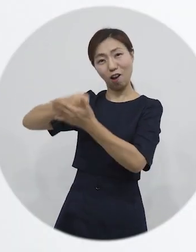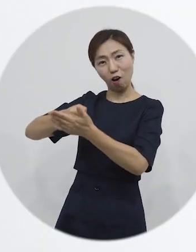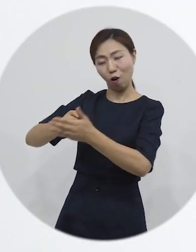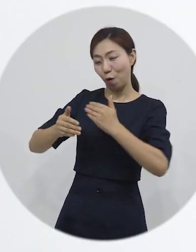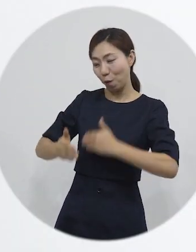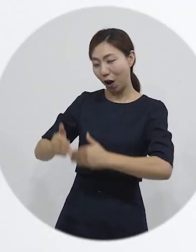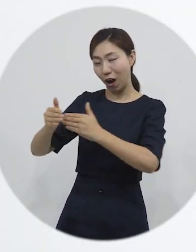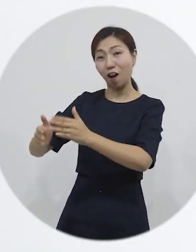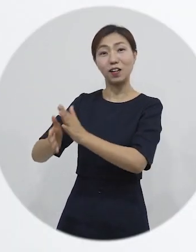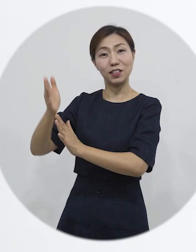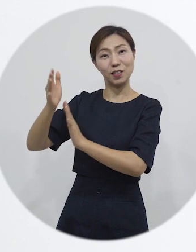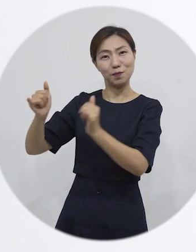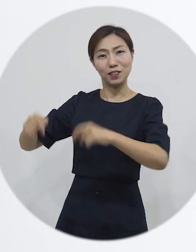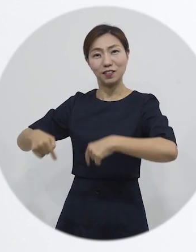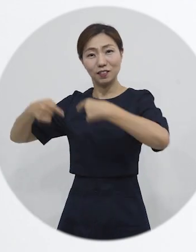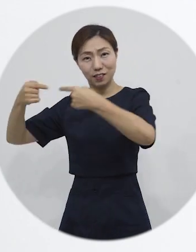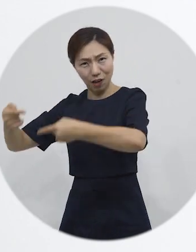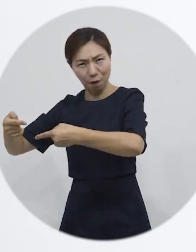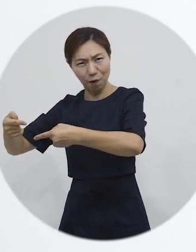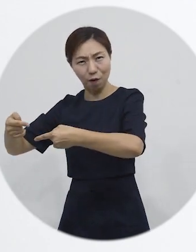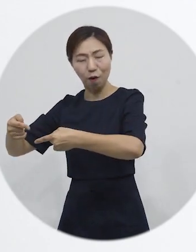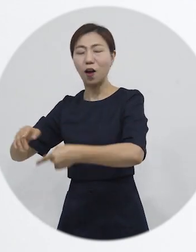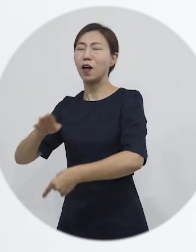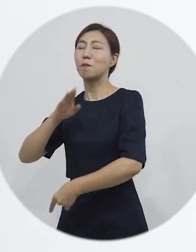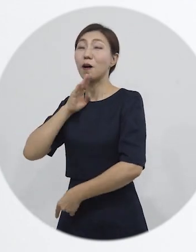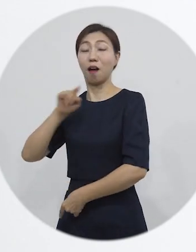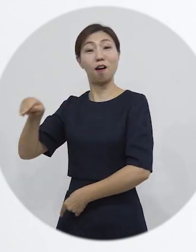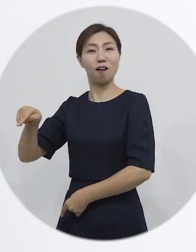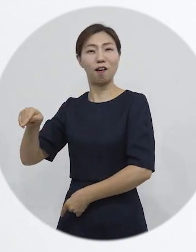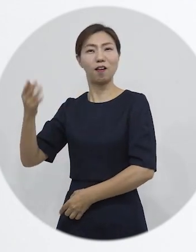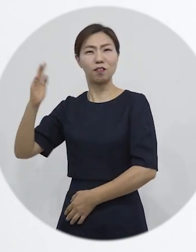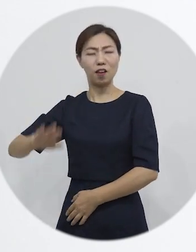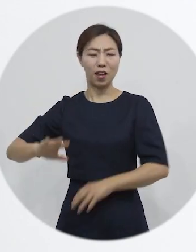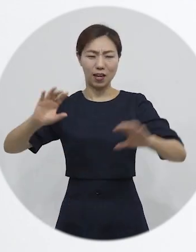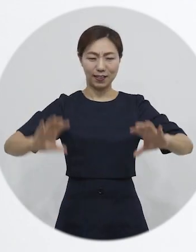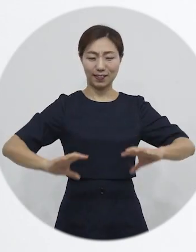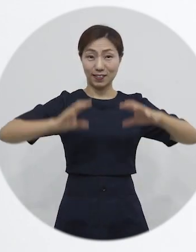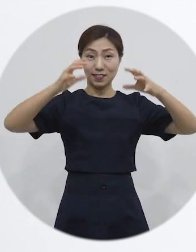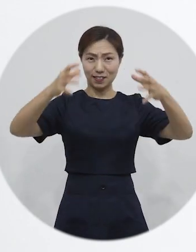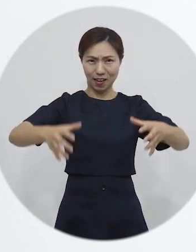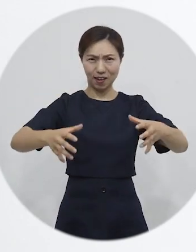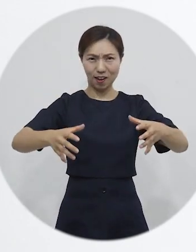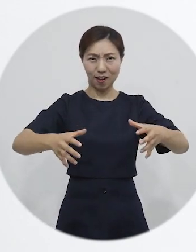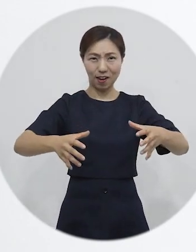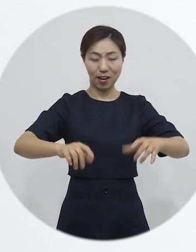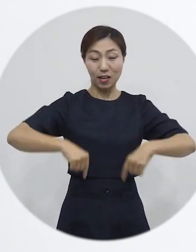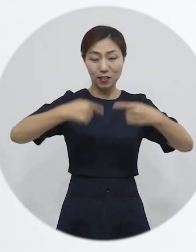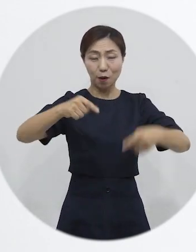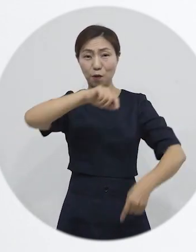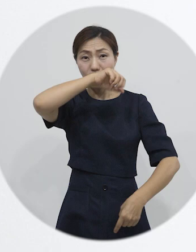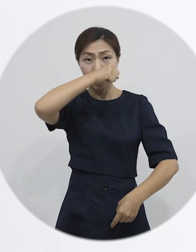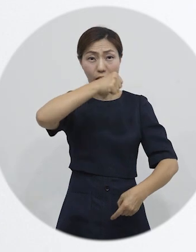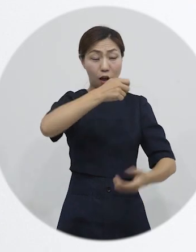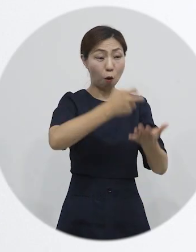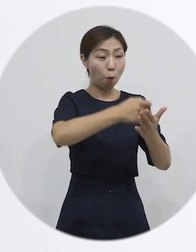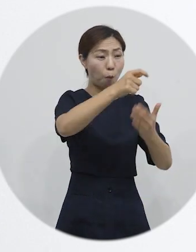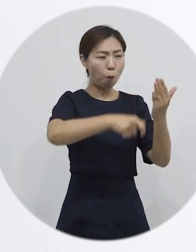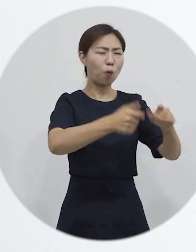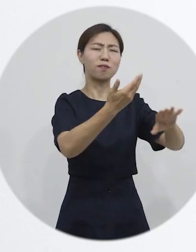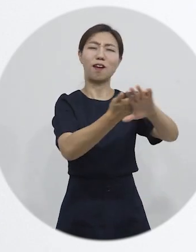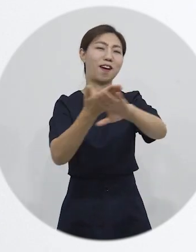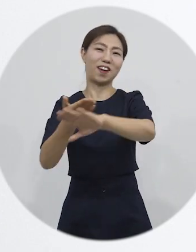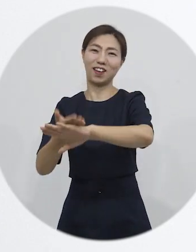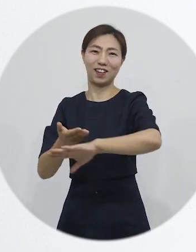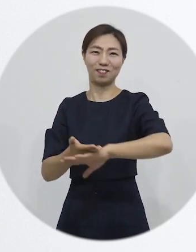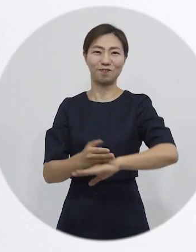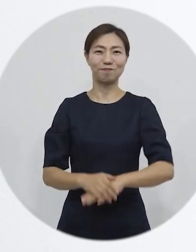주민이 직접 참여한다라고 하는 핵심을 제외하고 지금 전 세계에서 시행하고 있는 참여예산 제도는 다 다르다라고